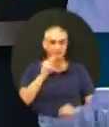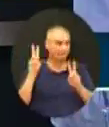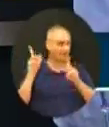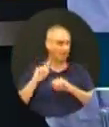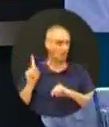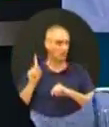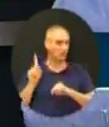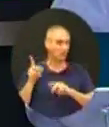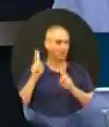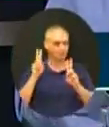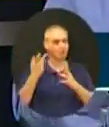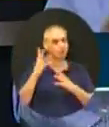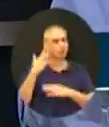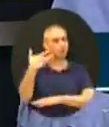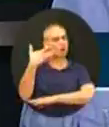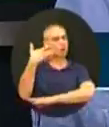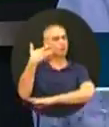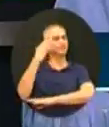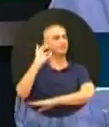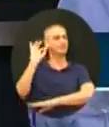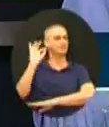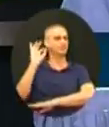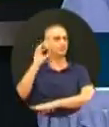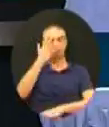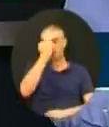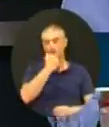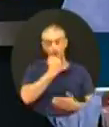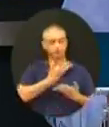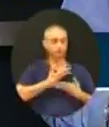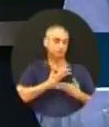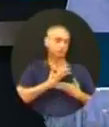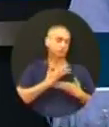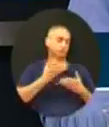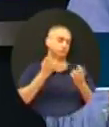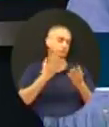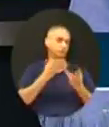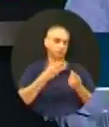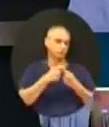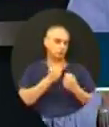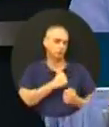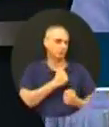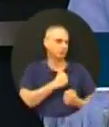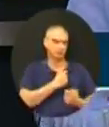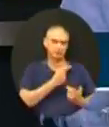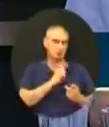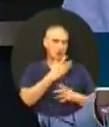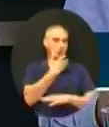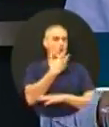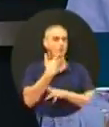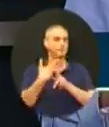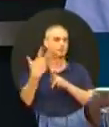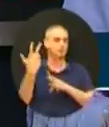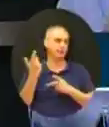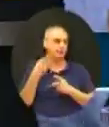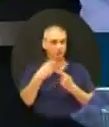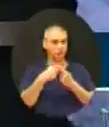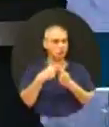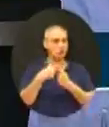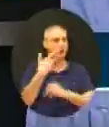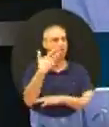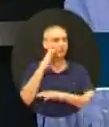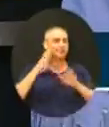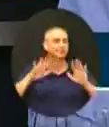והפתח לא, הפתח בהקשר זה יותר לאומית. החמאס מאמצת, מטבע הדברים, היא תנועה דתית, היא לא תנועה לאומית בלבד, היא תנועה